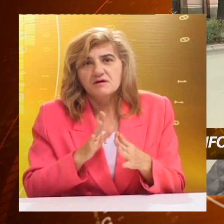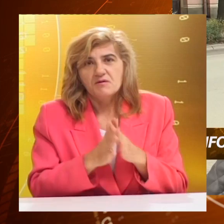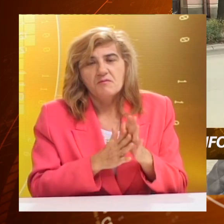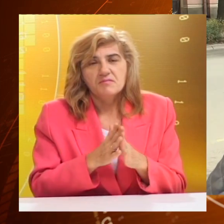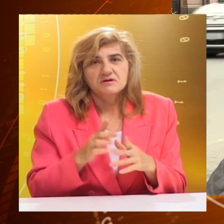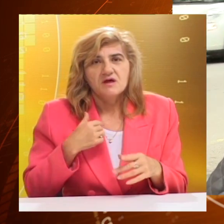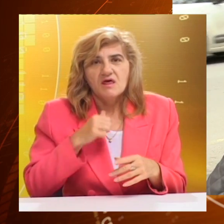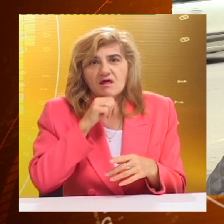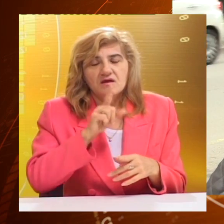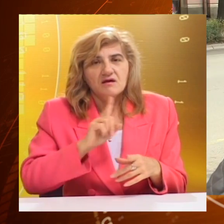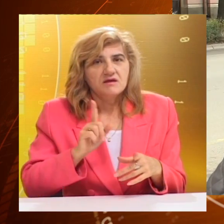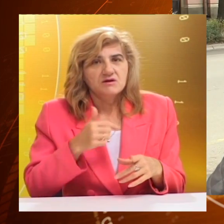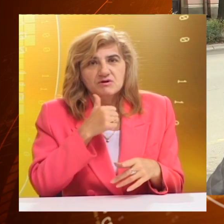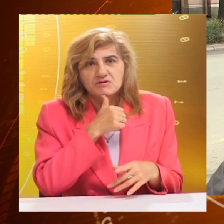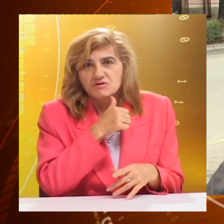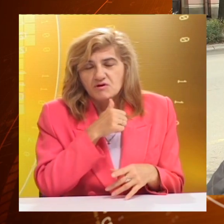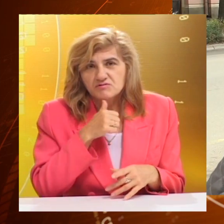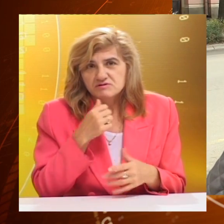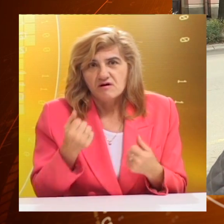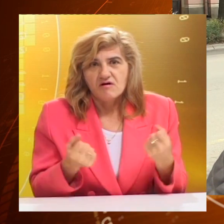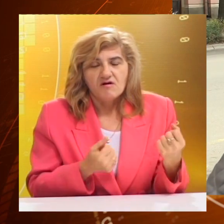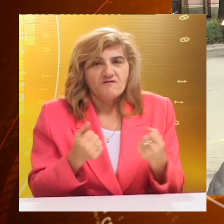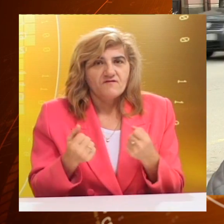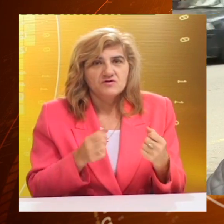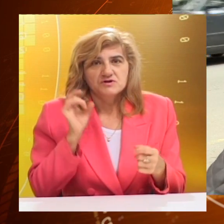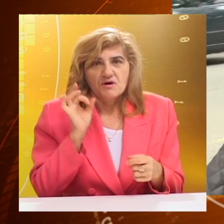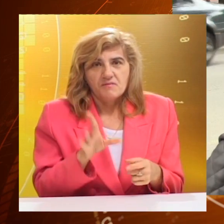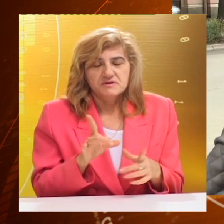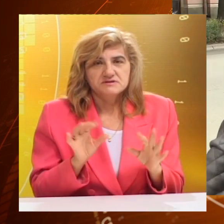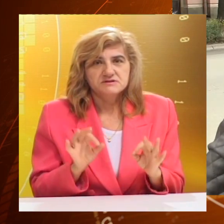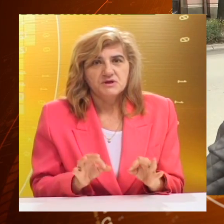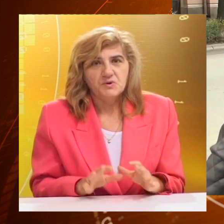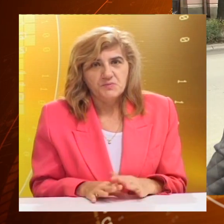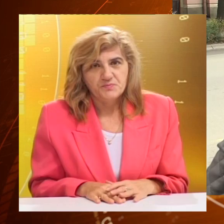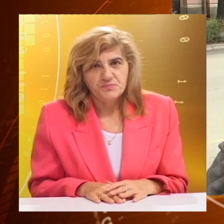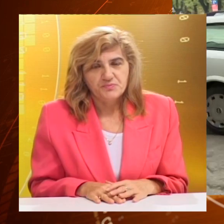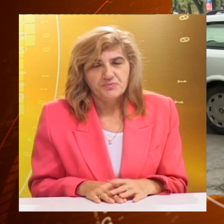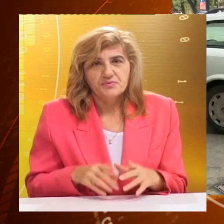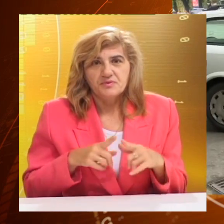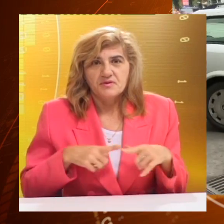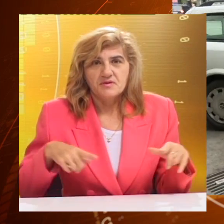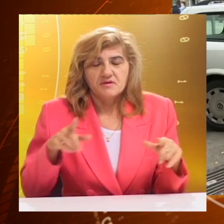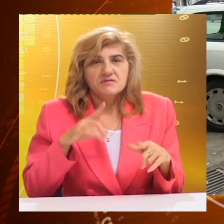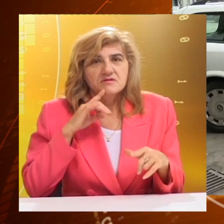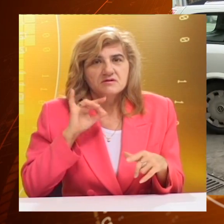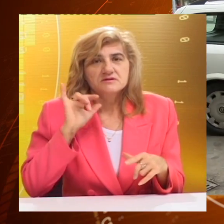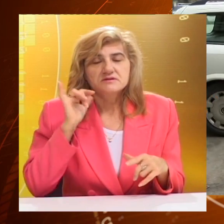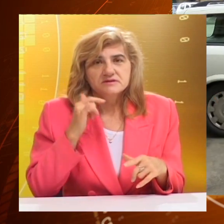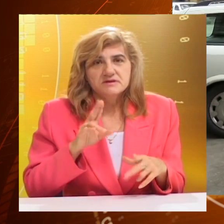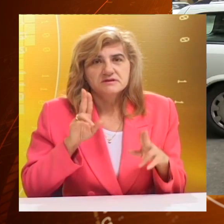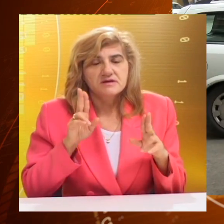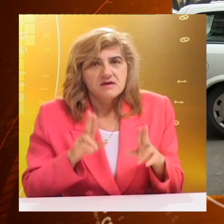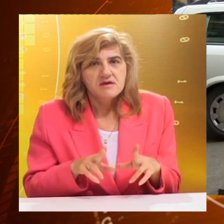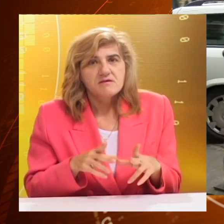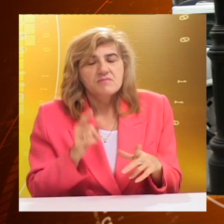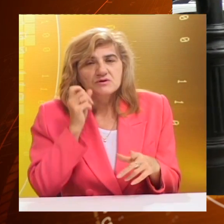stop pričamo, znači nikad nije dosadno. Vožnja je brza i sigurna. Stručnjaci ističu da iako u našem